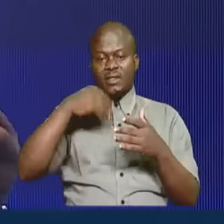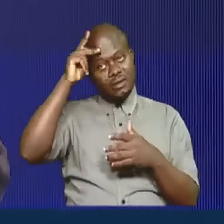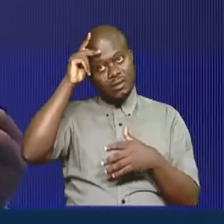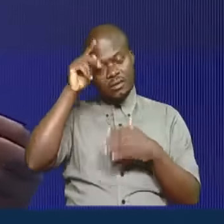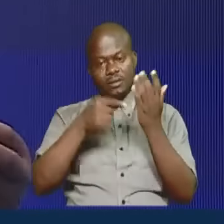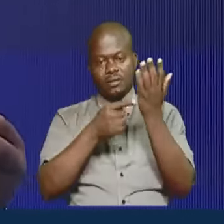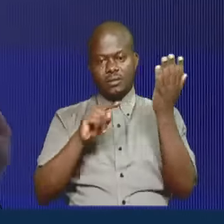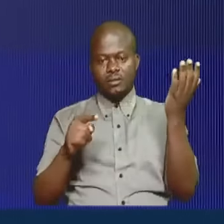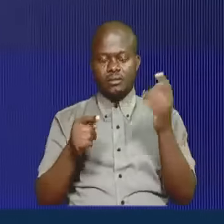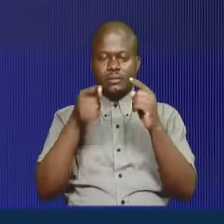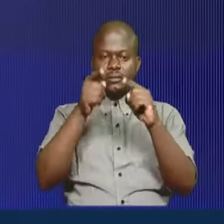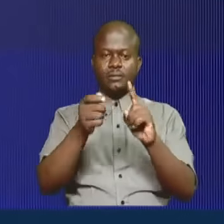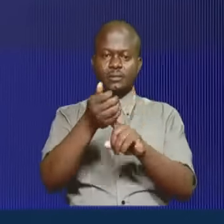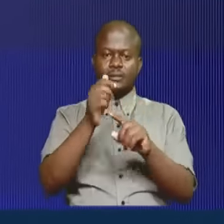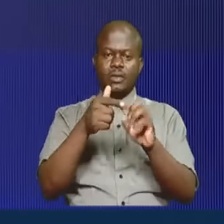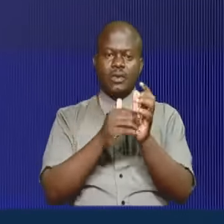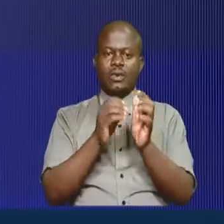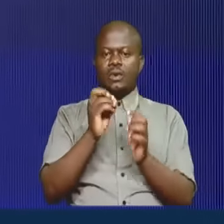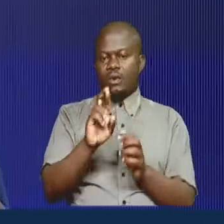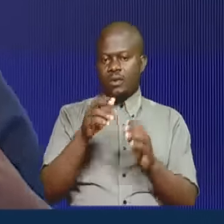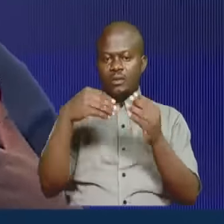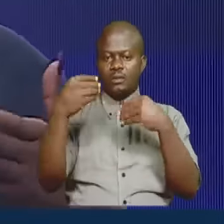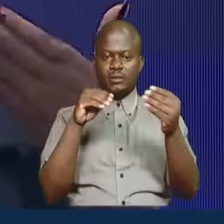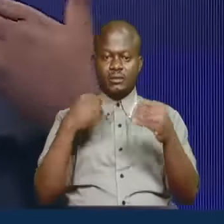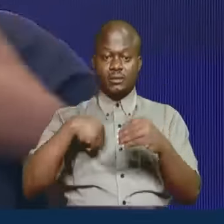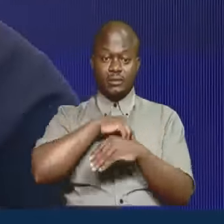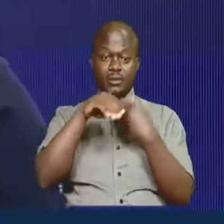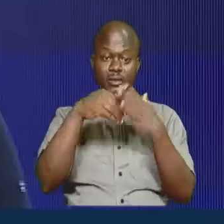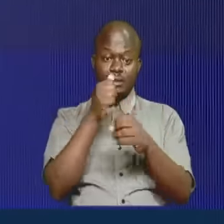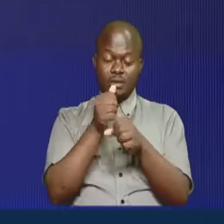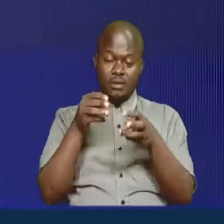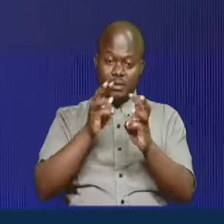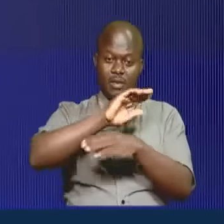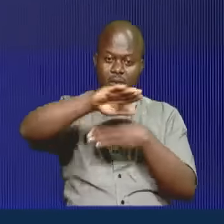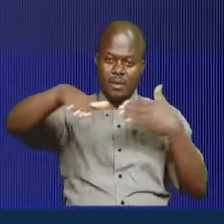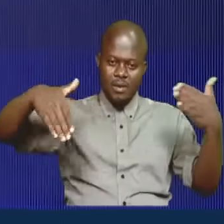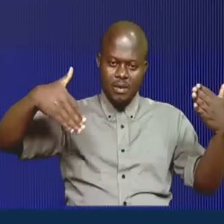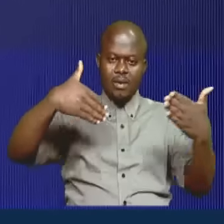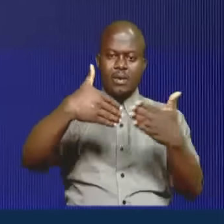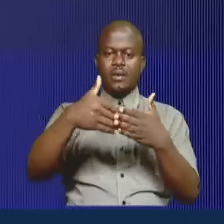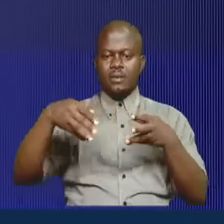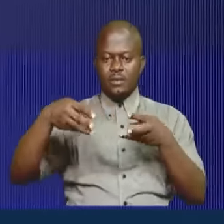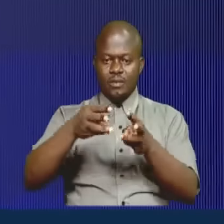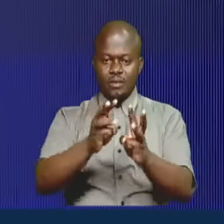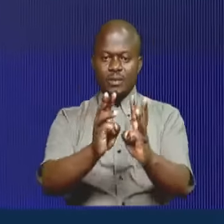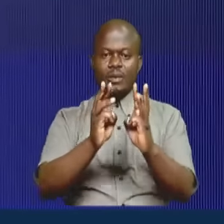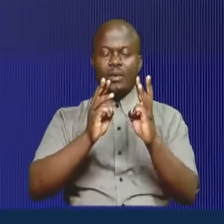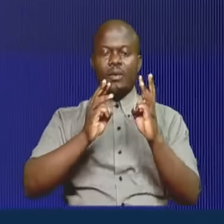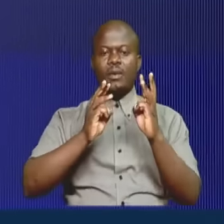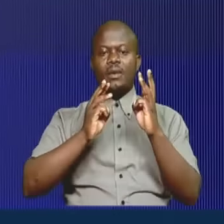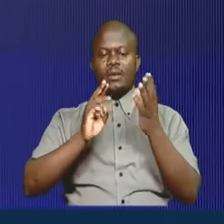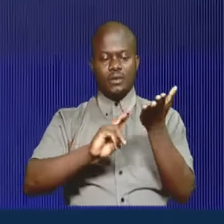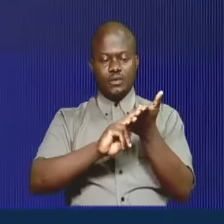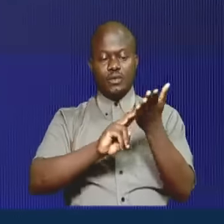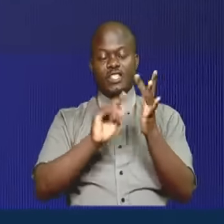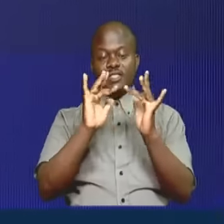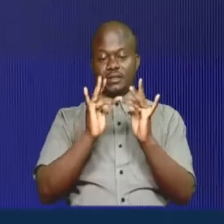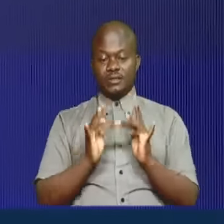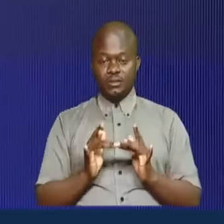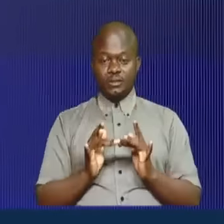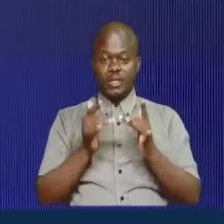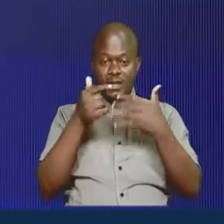by'ikoranabuhanga tubageraho cyangwa se ibikoresho. Aha twebwe dukora uburyo bwose ku buryo bishije iyakure, yaba